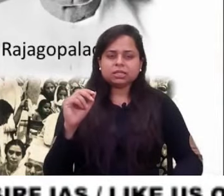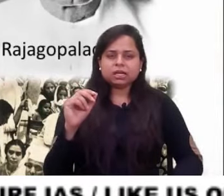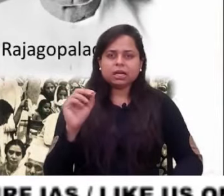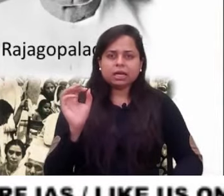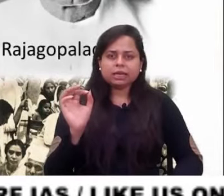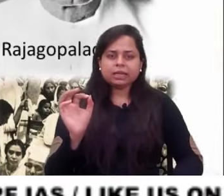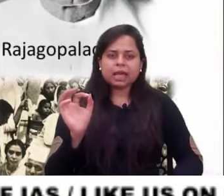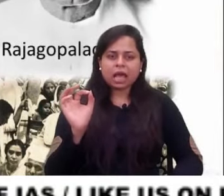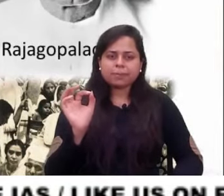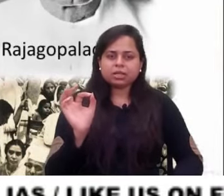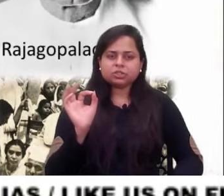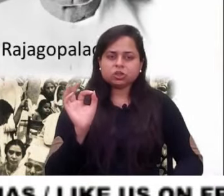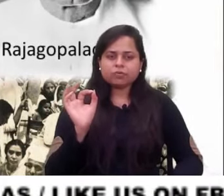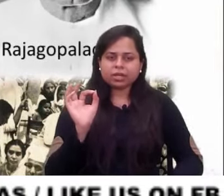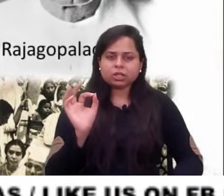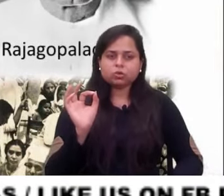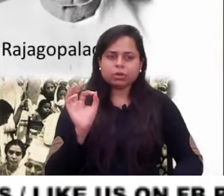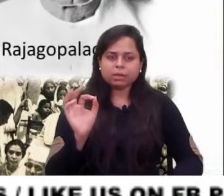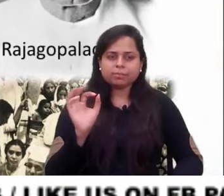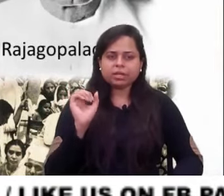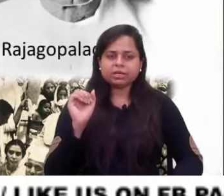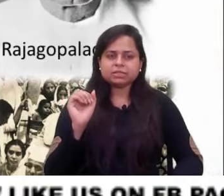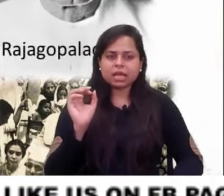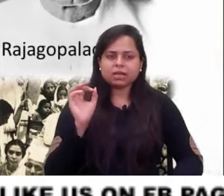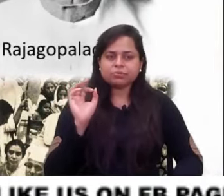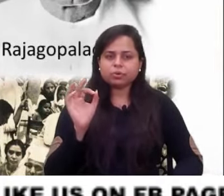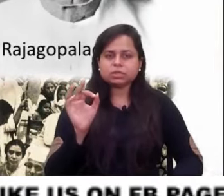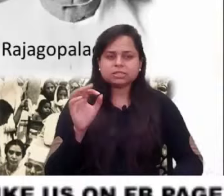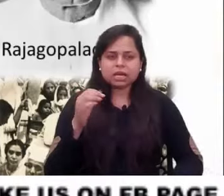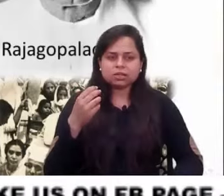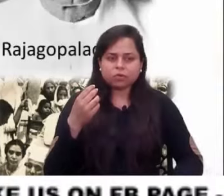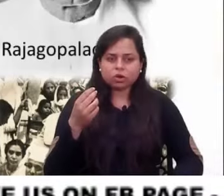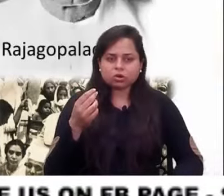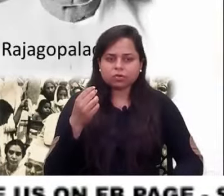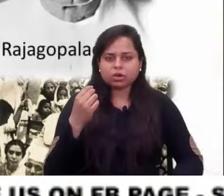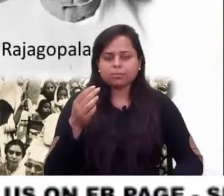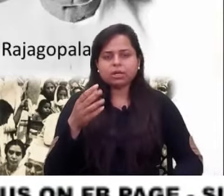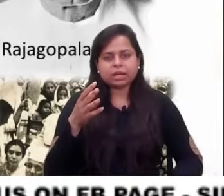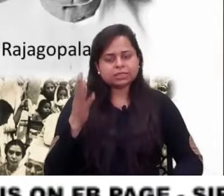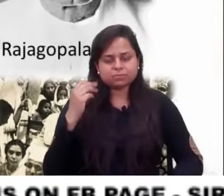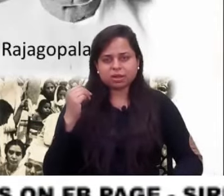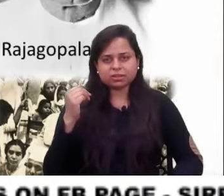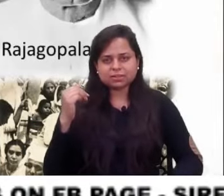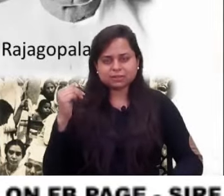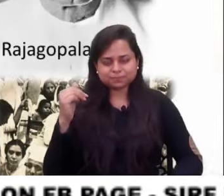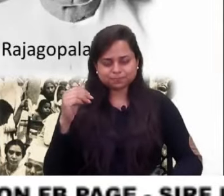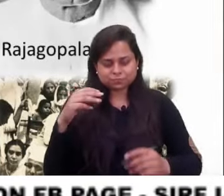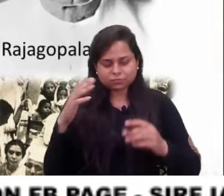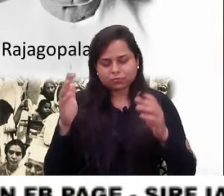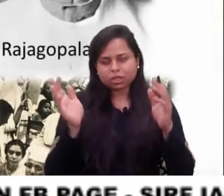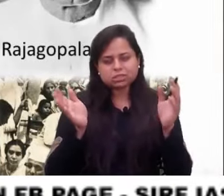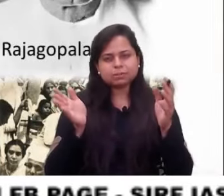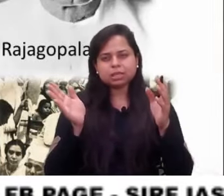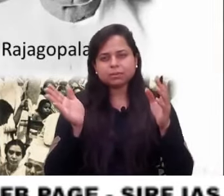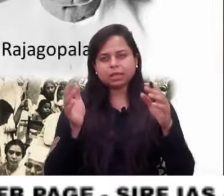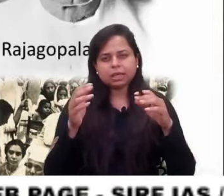चैलेंज था रिहैबिलिटेशन आफ हिंदू एंड फ्यूरियस पाकिस्तान